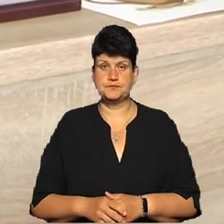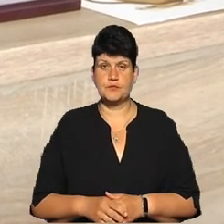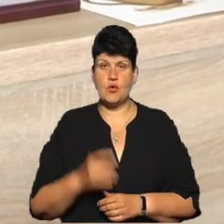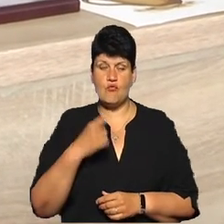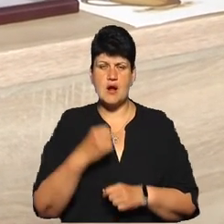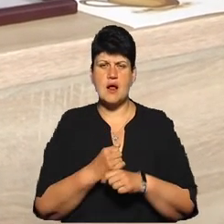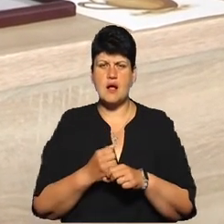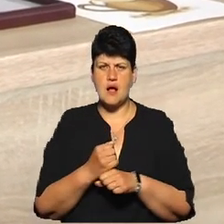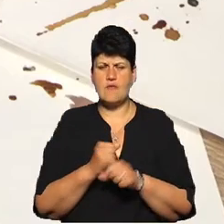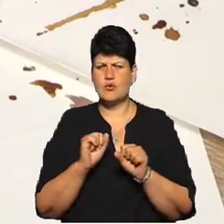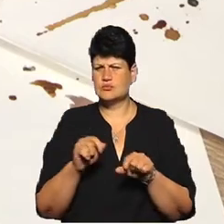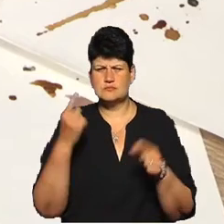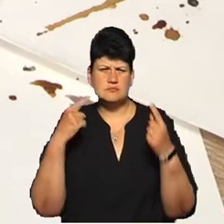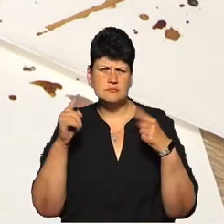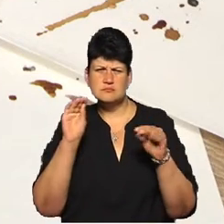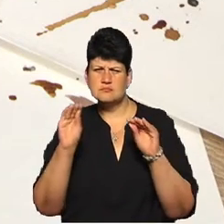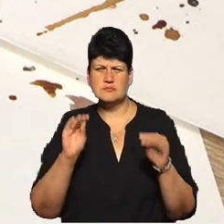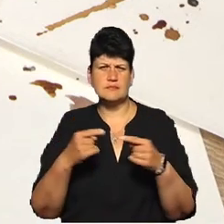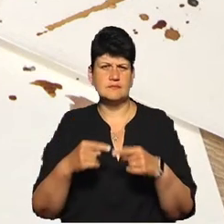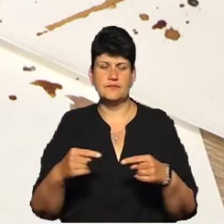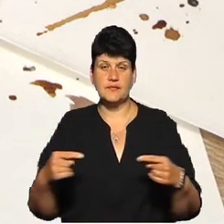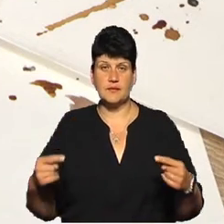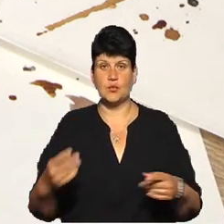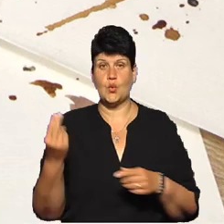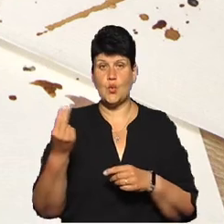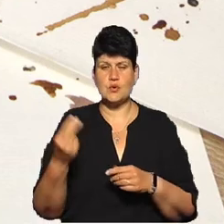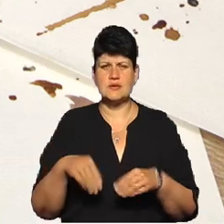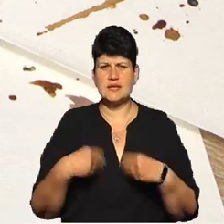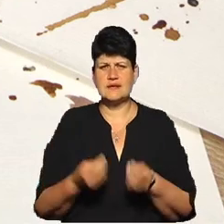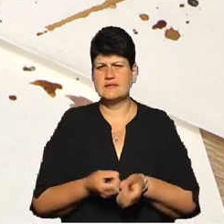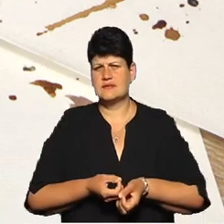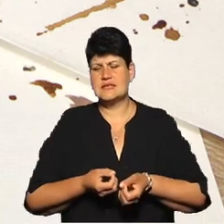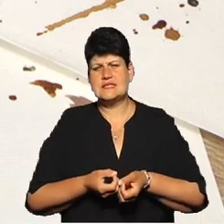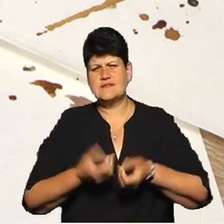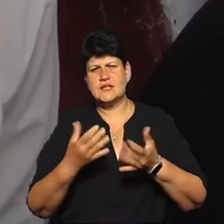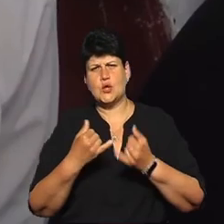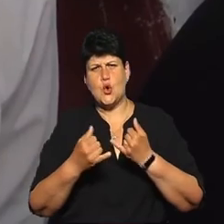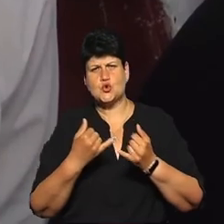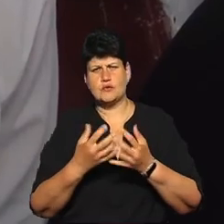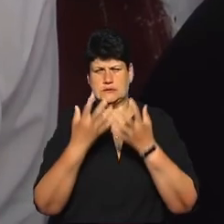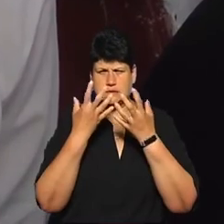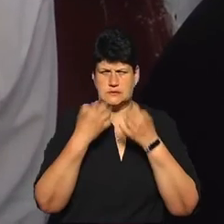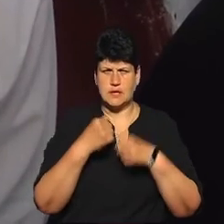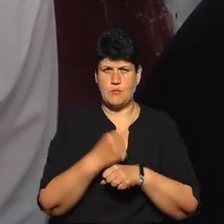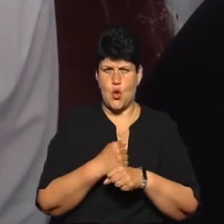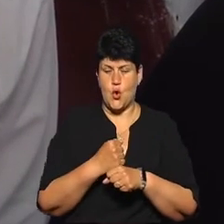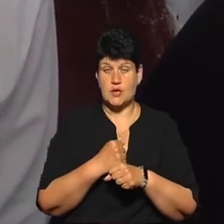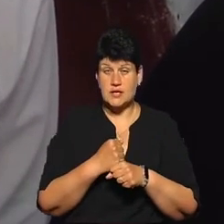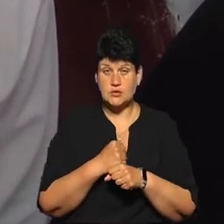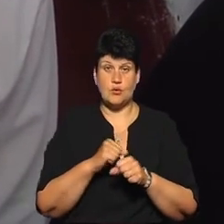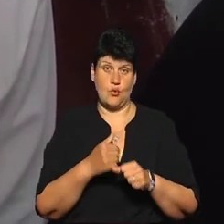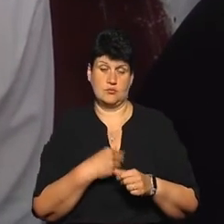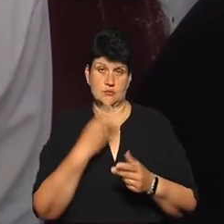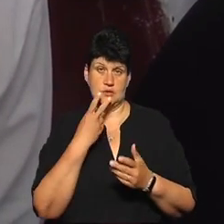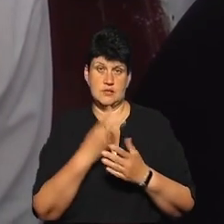можна створювати різні сюжети, оскільки напій дає відтінки від світло-жовтого до темно-коричневого. Дівчина мріє представити свої роботи